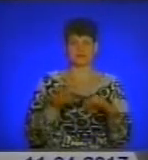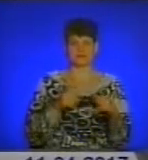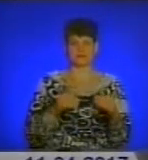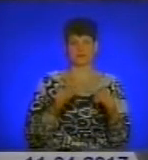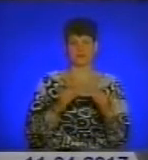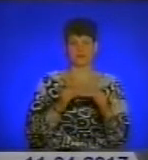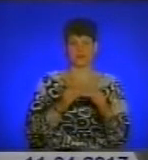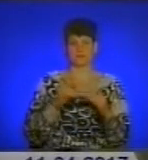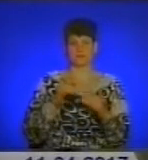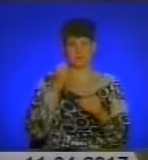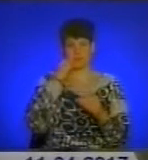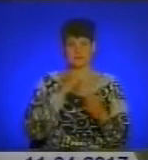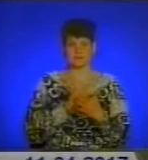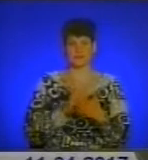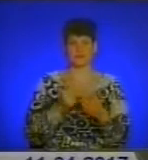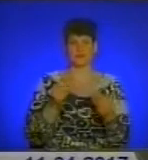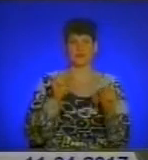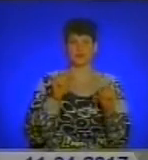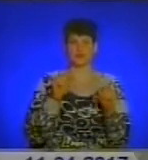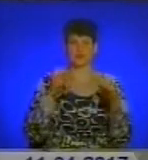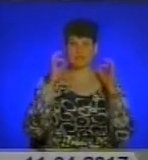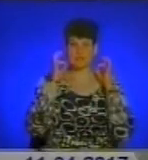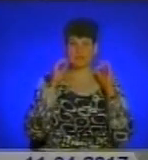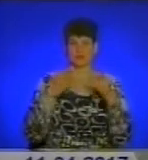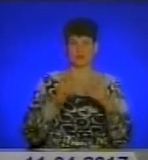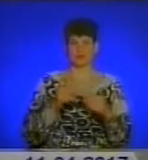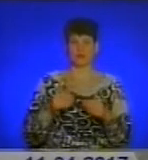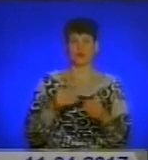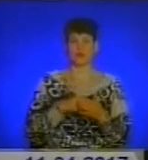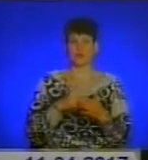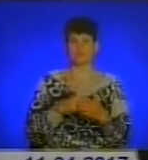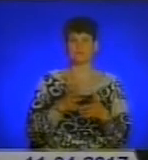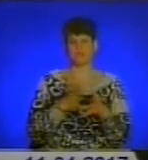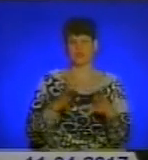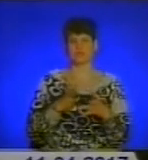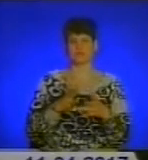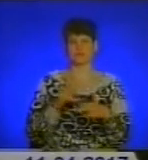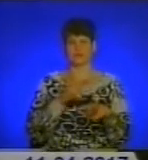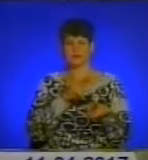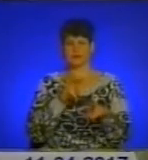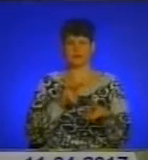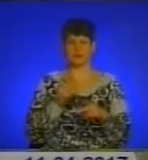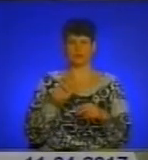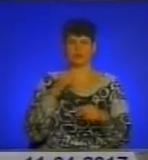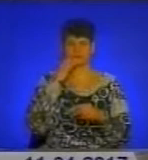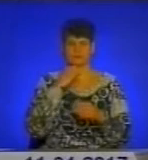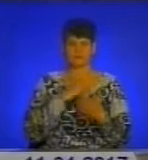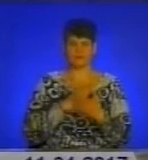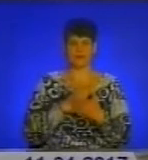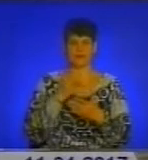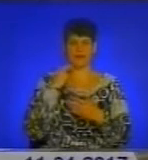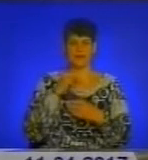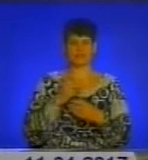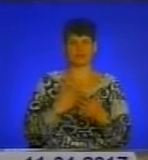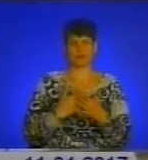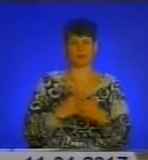помешкання пенсіонерки гаманець та золоті сережки. Здебільшого шахраї полюють на людей похилого віку. Найкращий метод